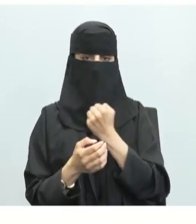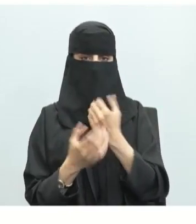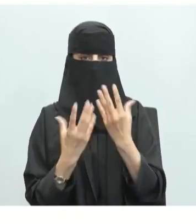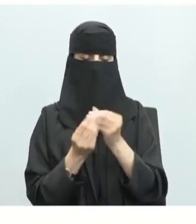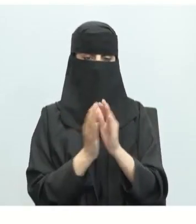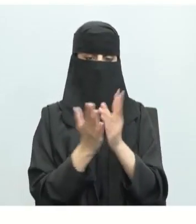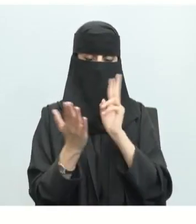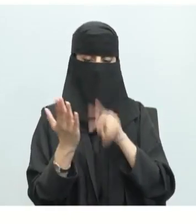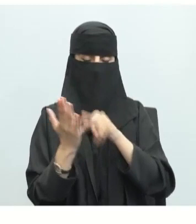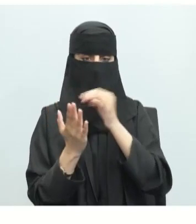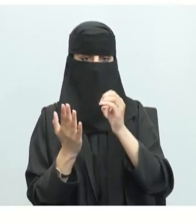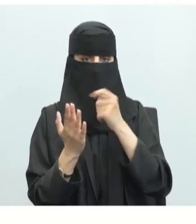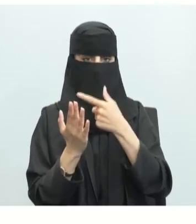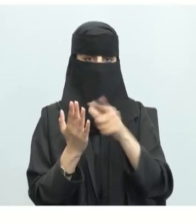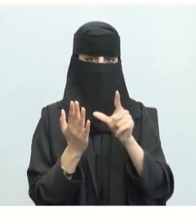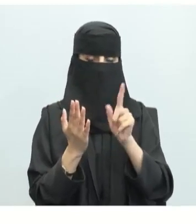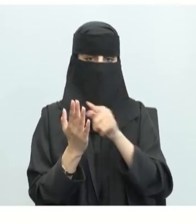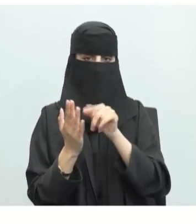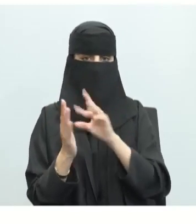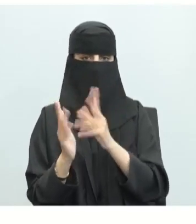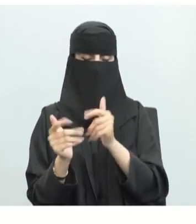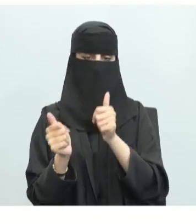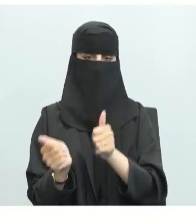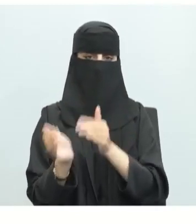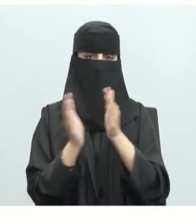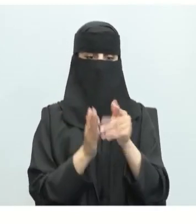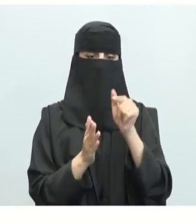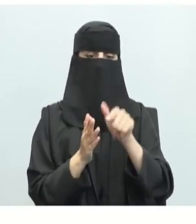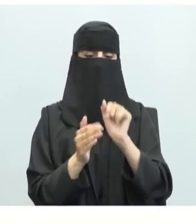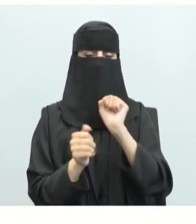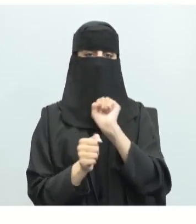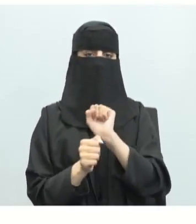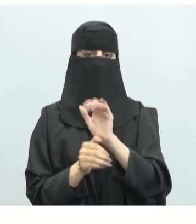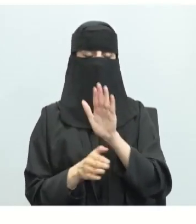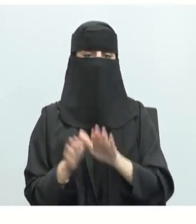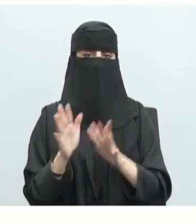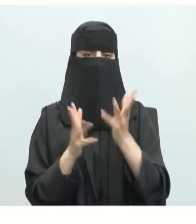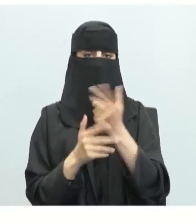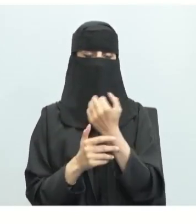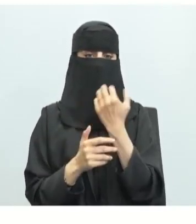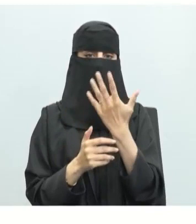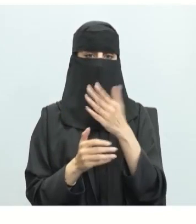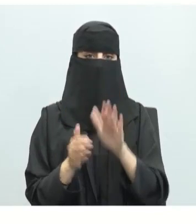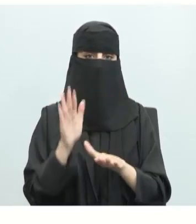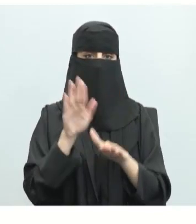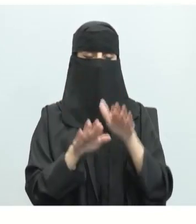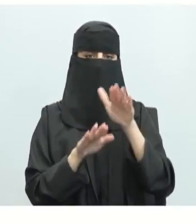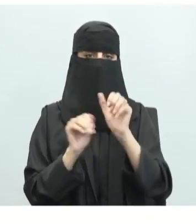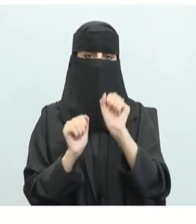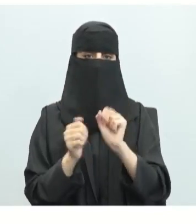بالنص، لأتأكد أنها صحيحة وافية. إذا لدينا خمس خطوات القراءة